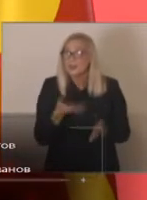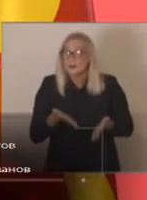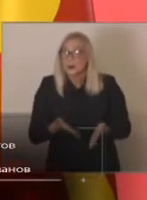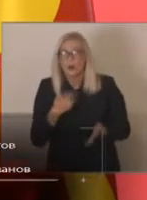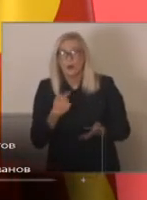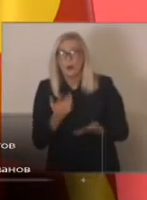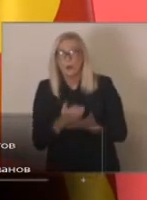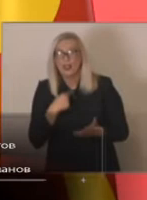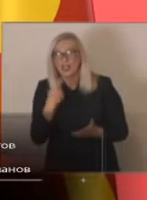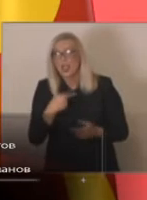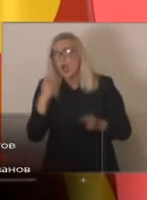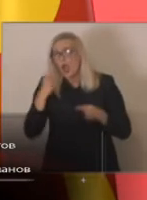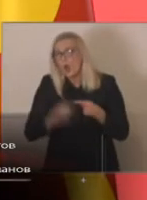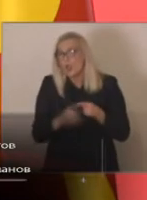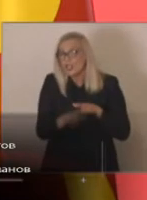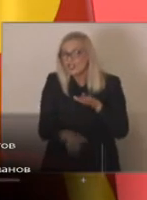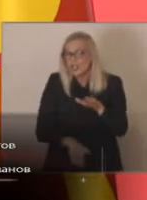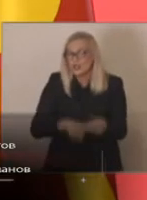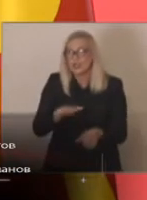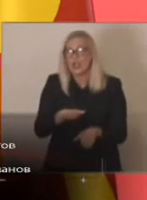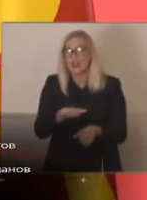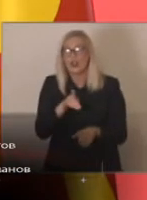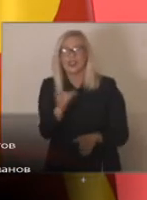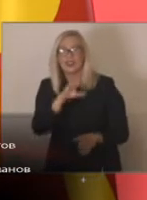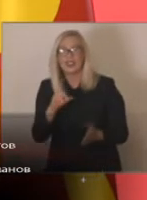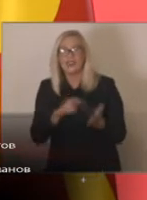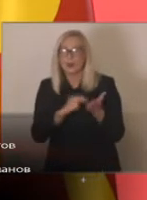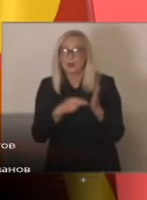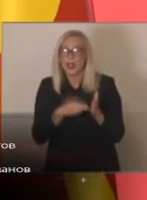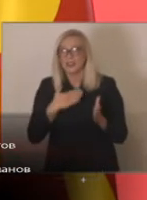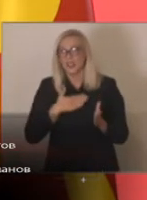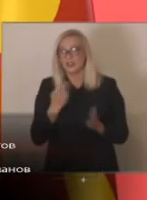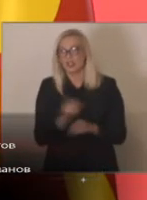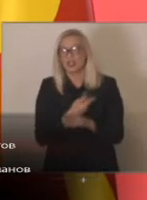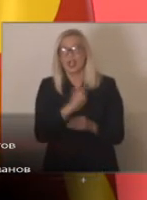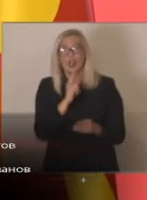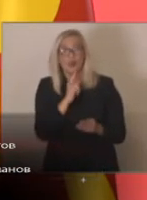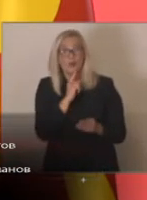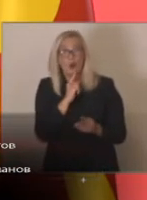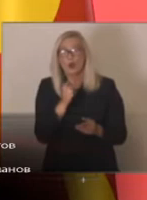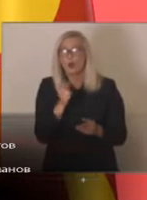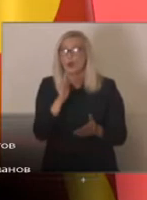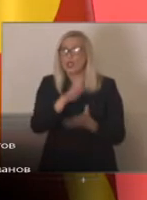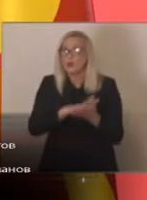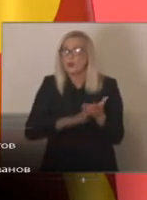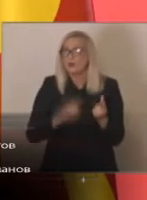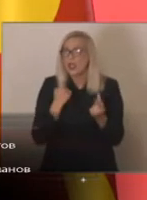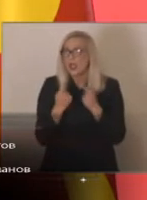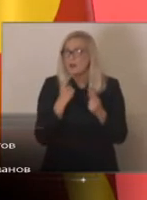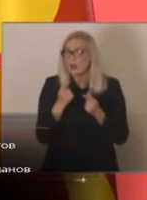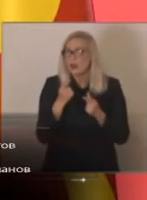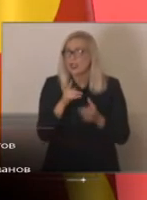ќе речам конечен исчекор за европската агенда на нашата земја, во кој ќе отпочне преговарачкиот